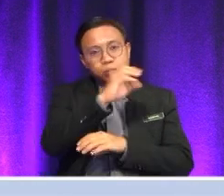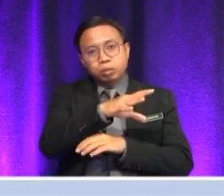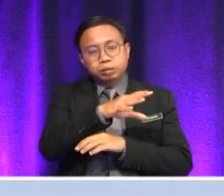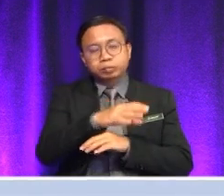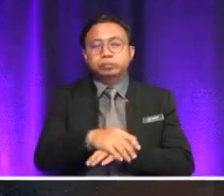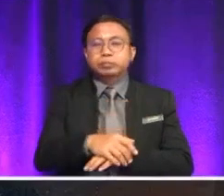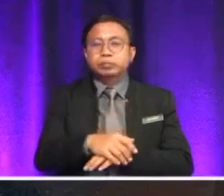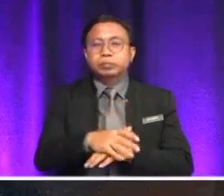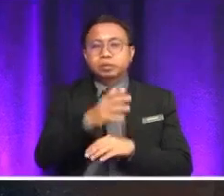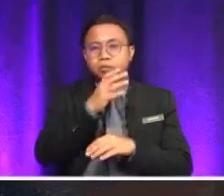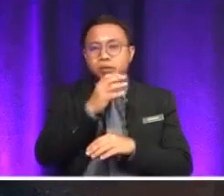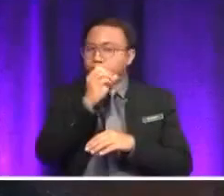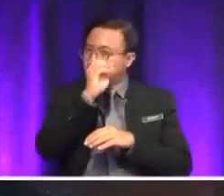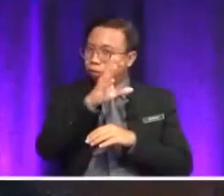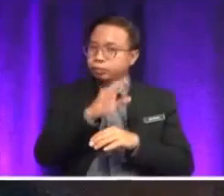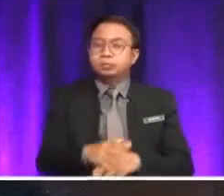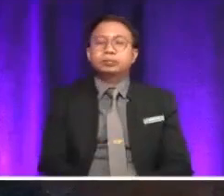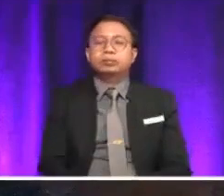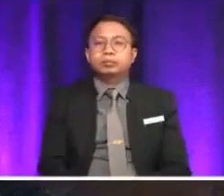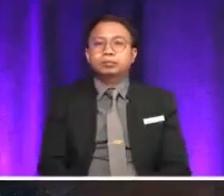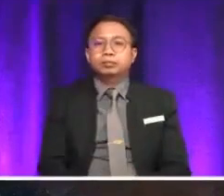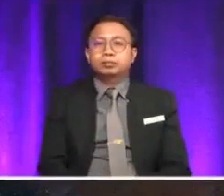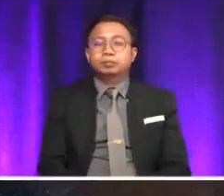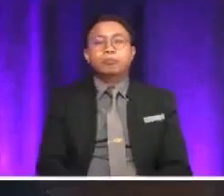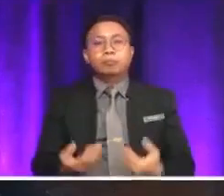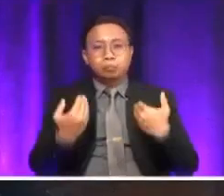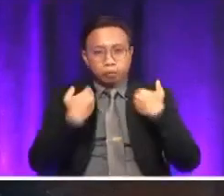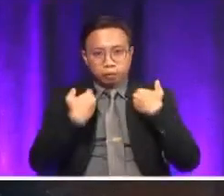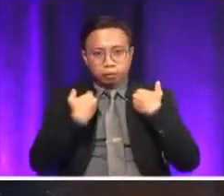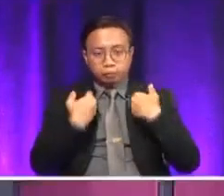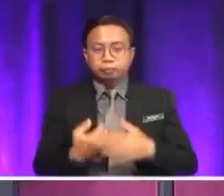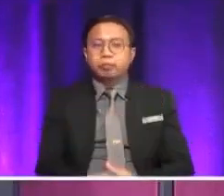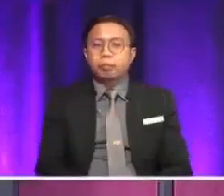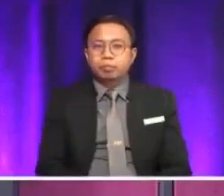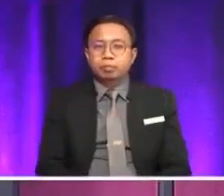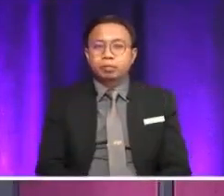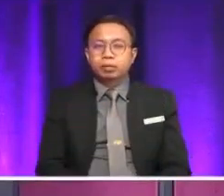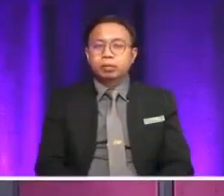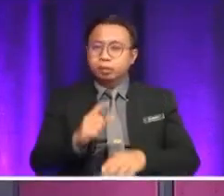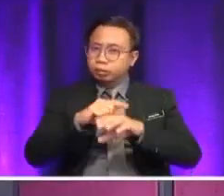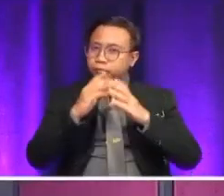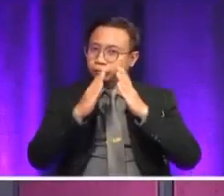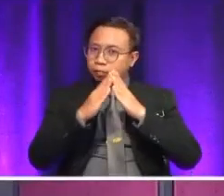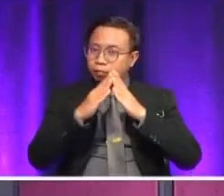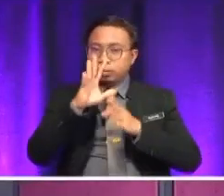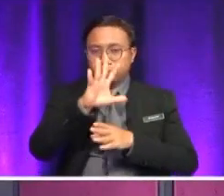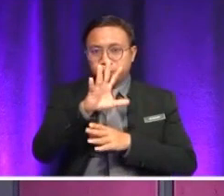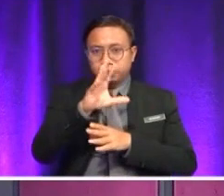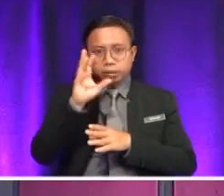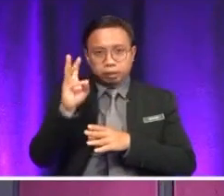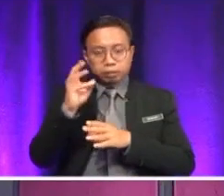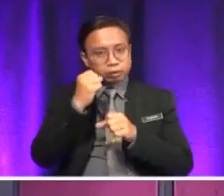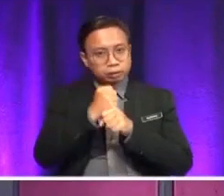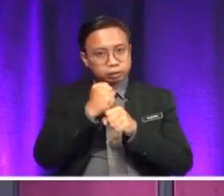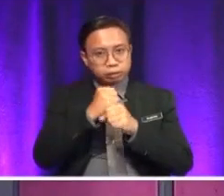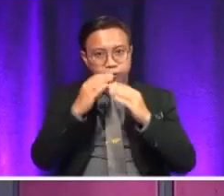sendiri. Ada yang macam tu Okey, ada juga yang macam kat rumah tu contohnya ada 5-6 homework kerja